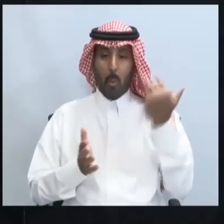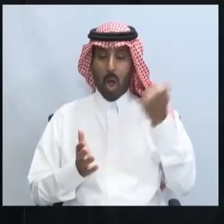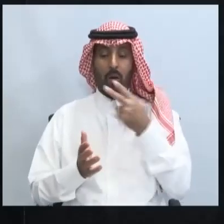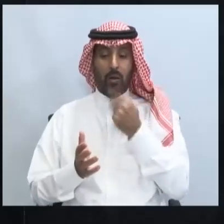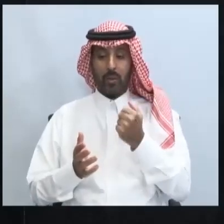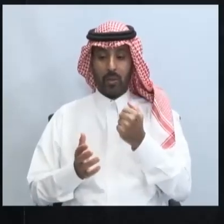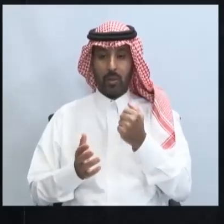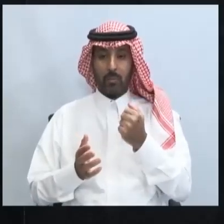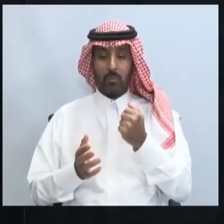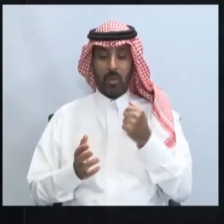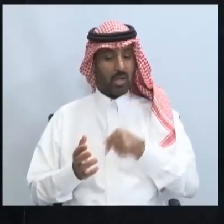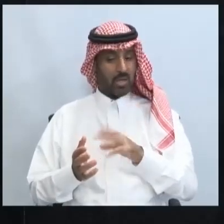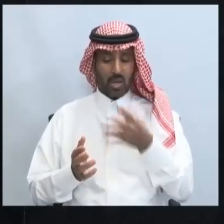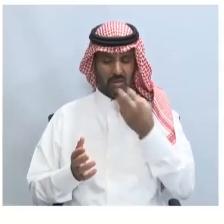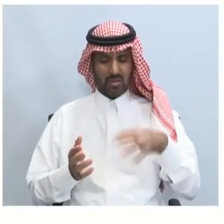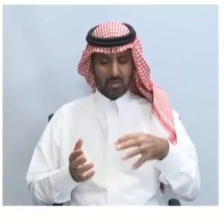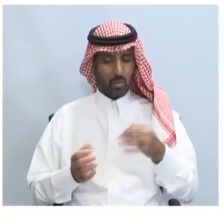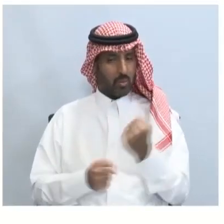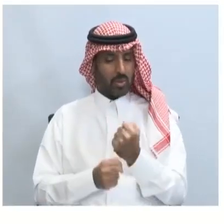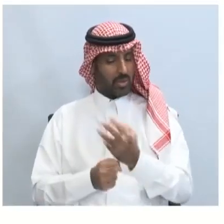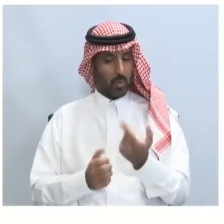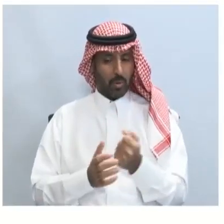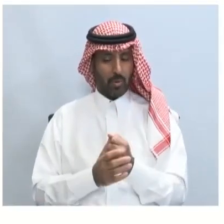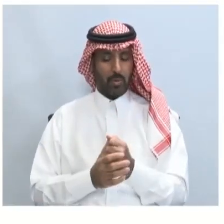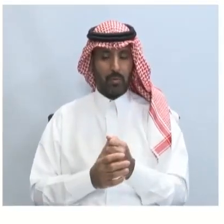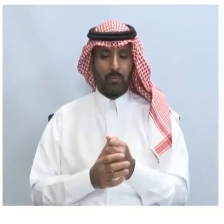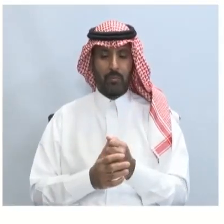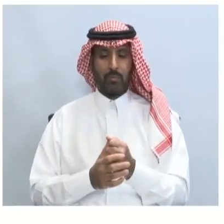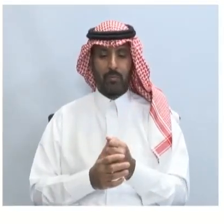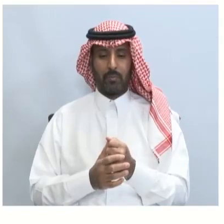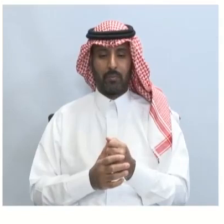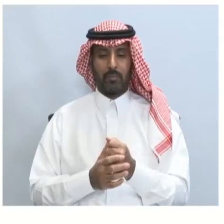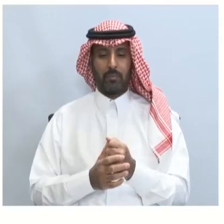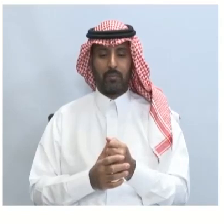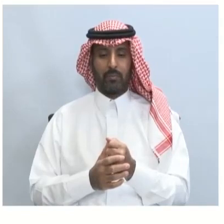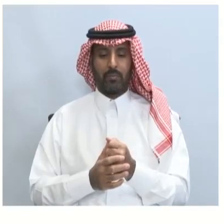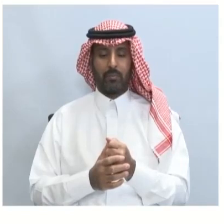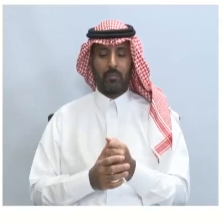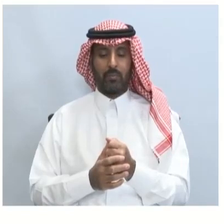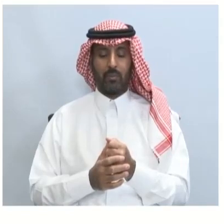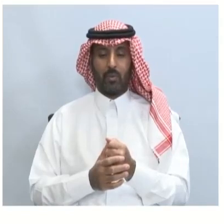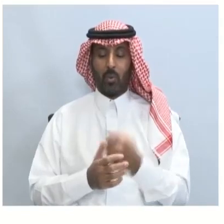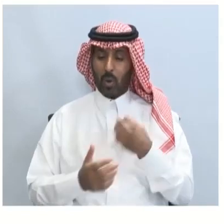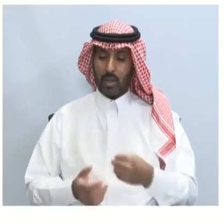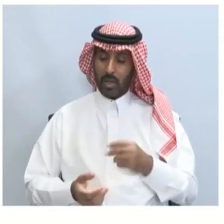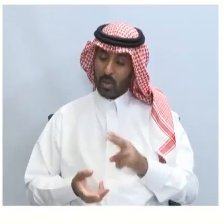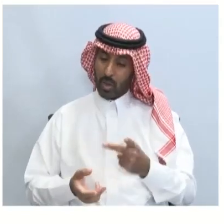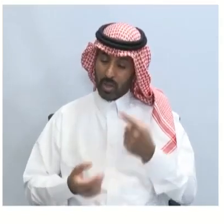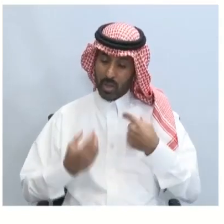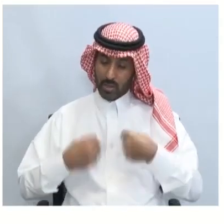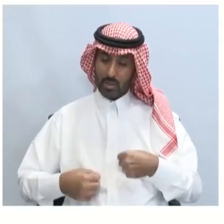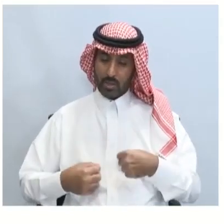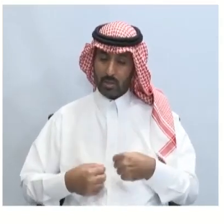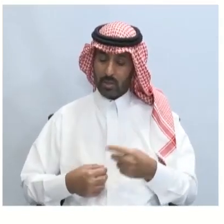ام ماذا افعل ماذا افعل اذا اتسخت ملابسي احسنتم اغيرها ممتاز